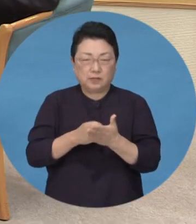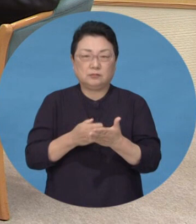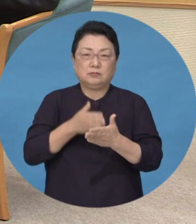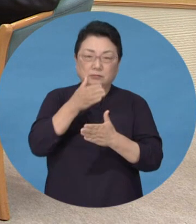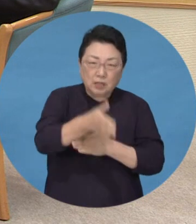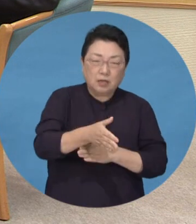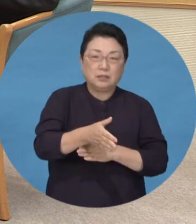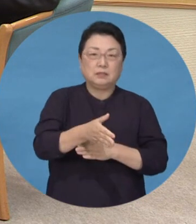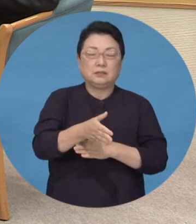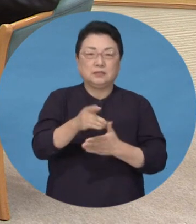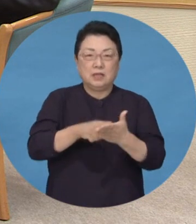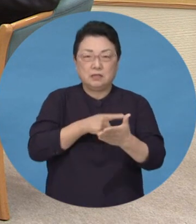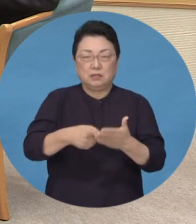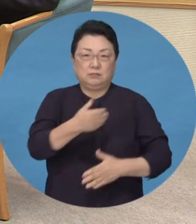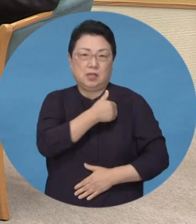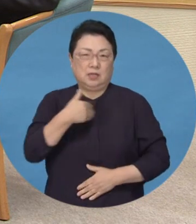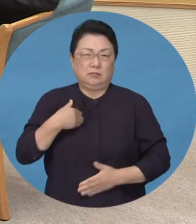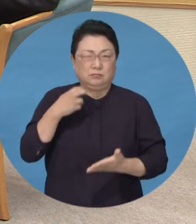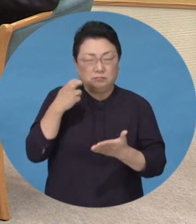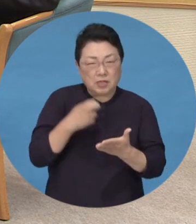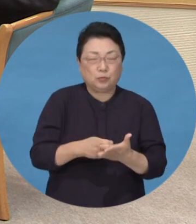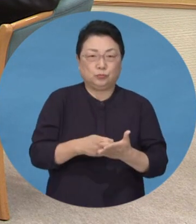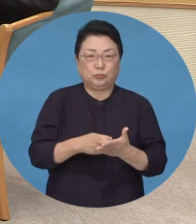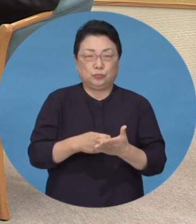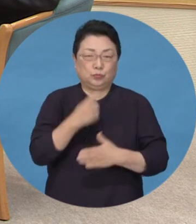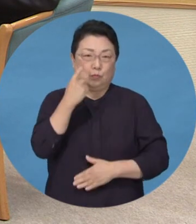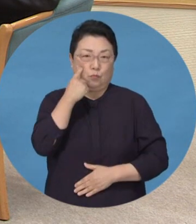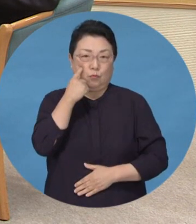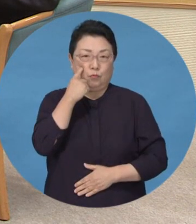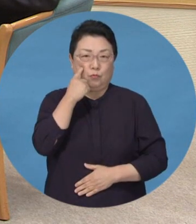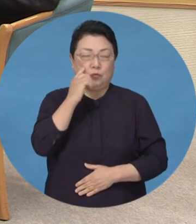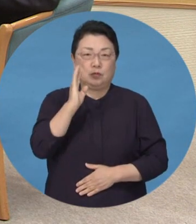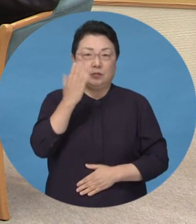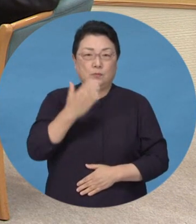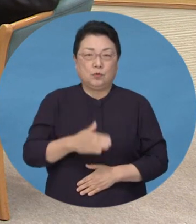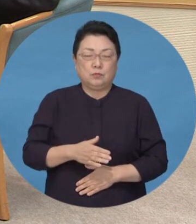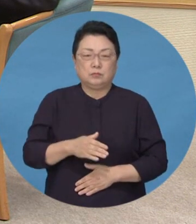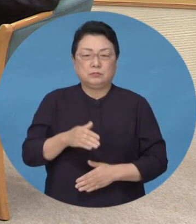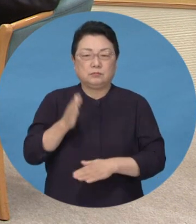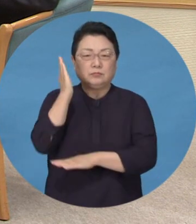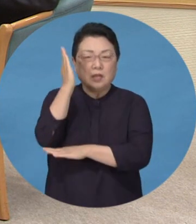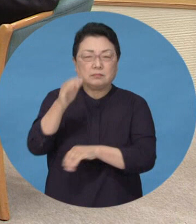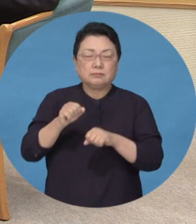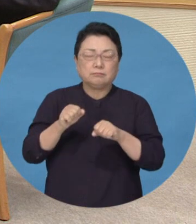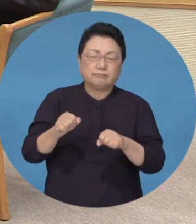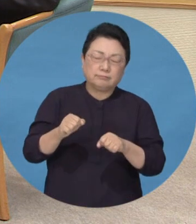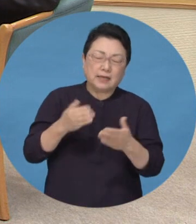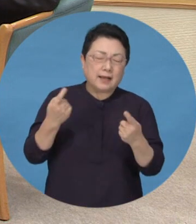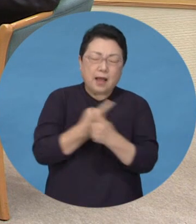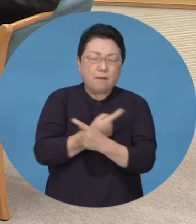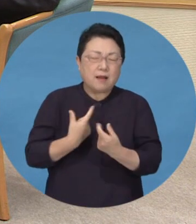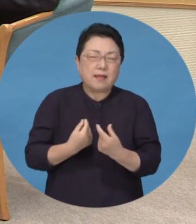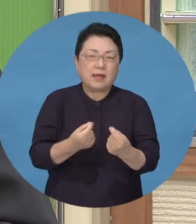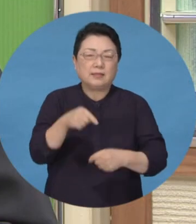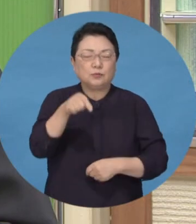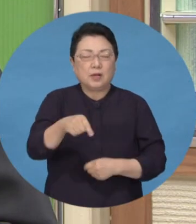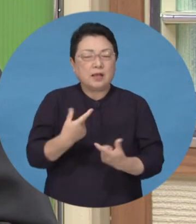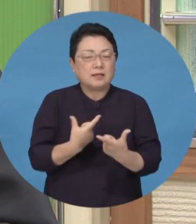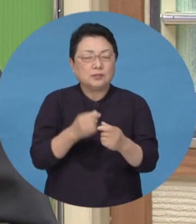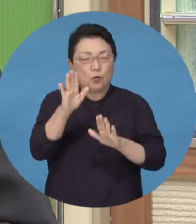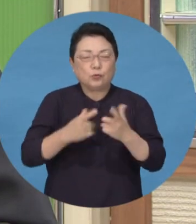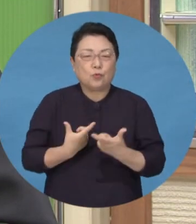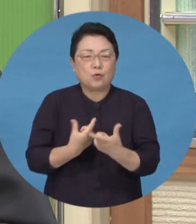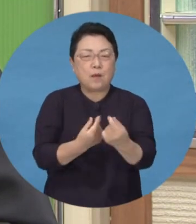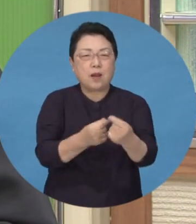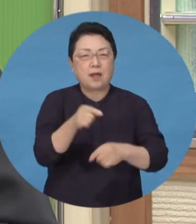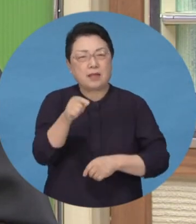変えられるはずだけどもまずや変えていないこと自体が8 aやっぱり政治に